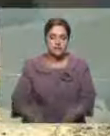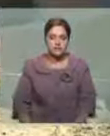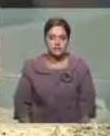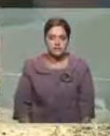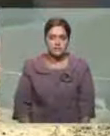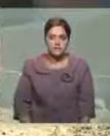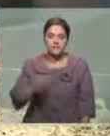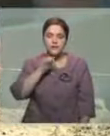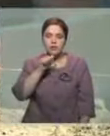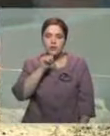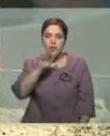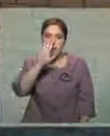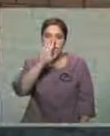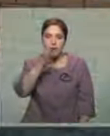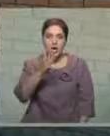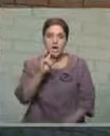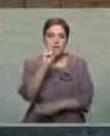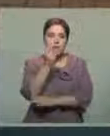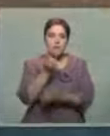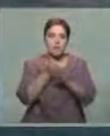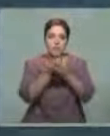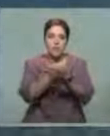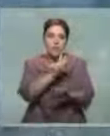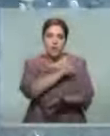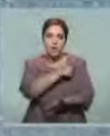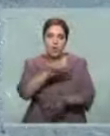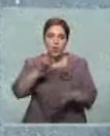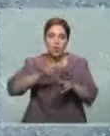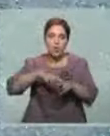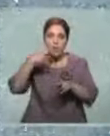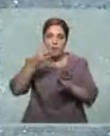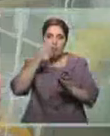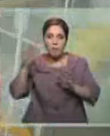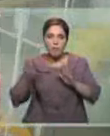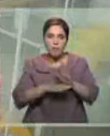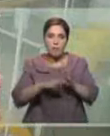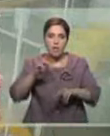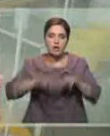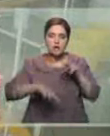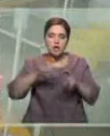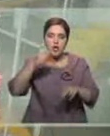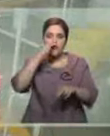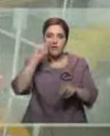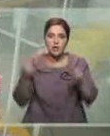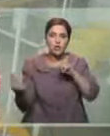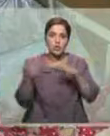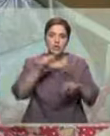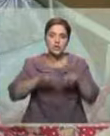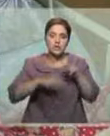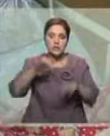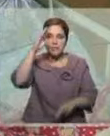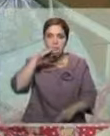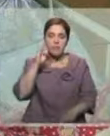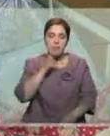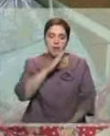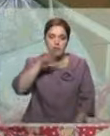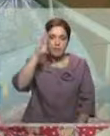В Кустанае 5-летний ребенок попал в реанимацию после падения в паркинг новостройки. В ЧП винят друг друга застройщики и родители мальчика.